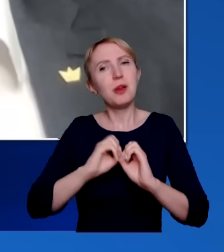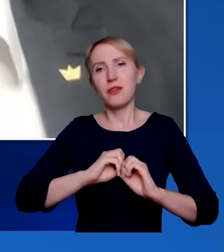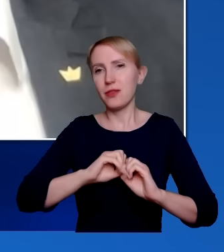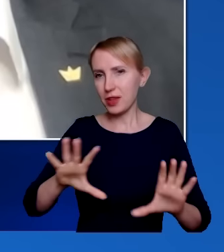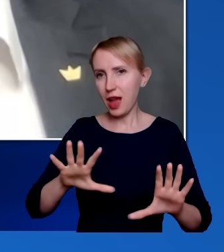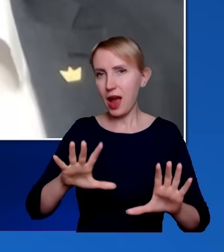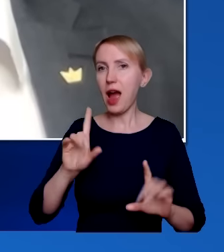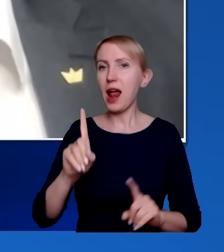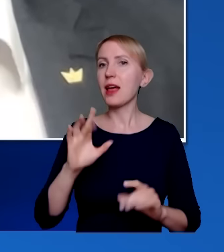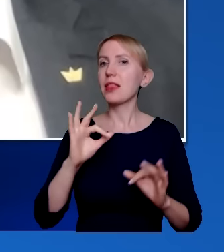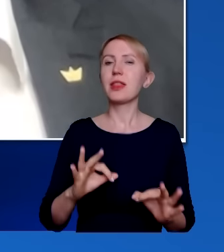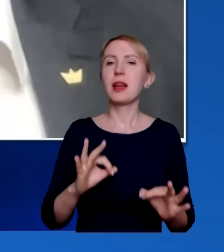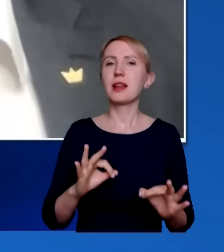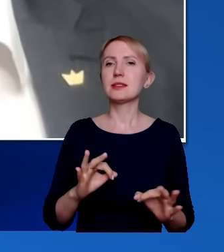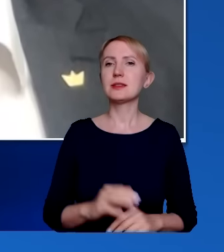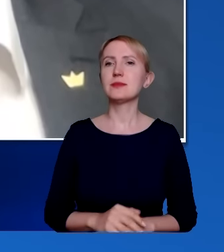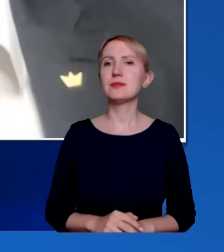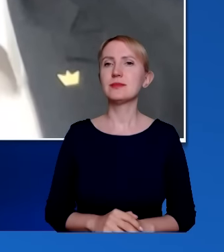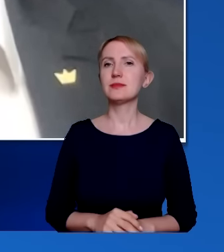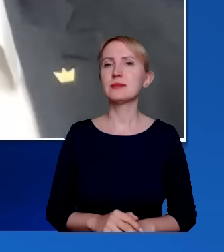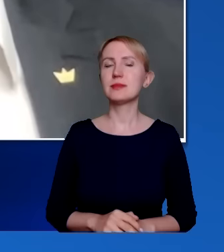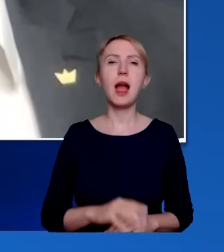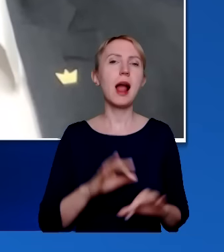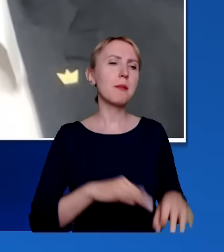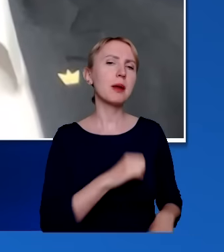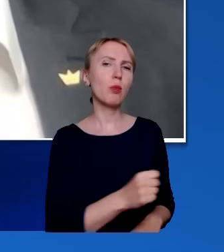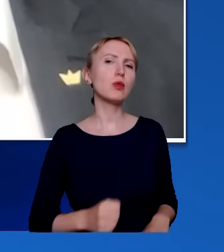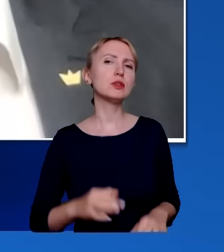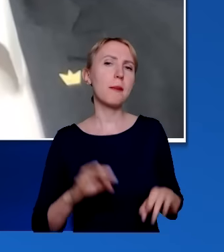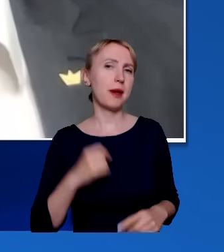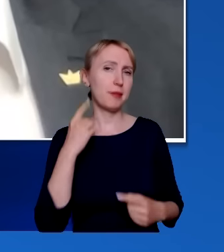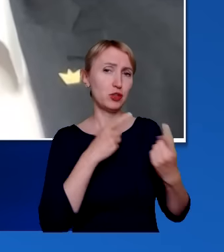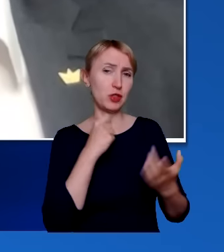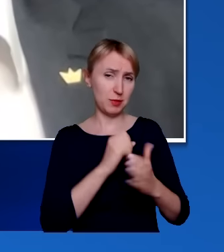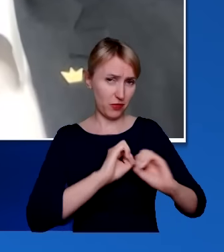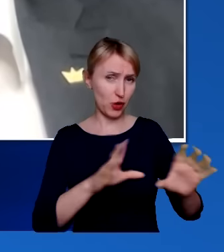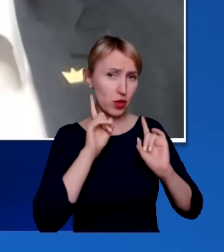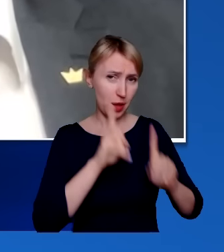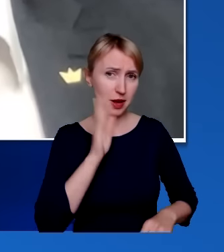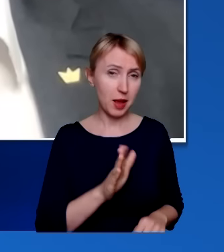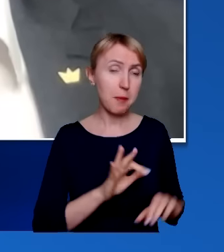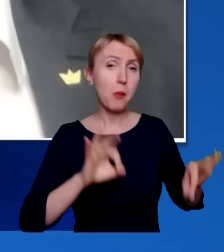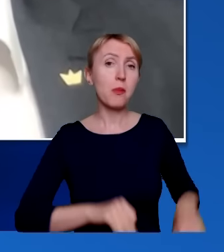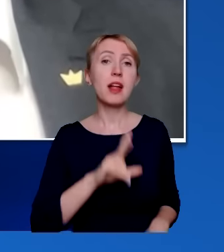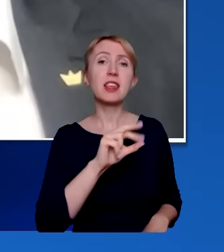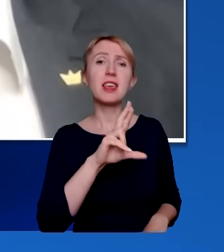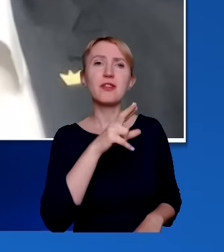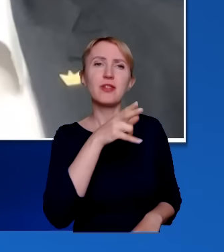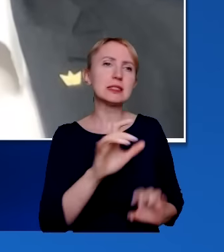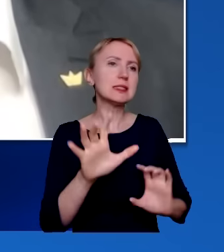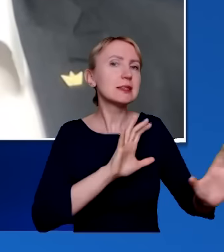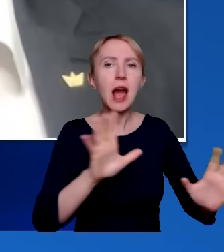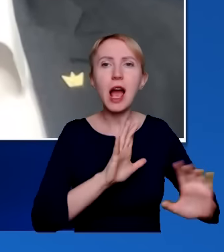chwili wydaj ale przepraszam panie pośle myśli pan że ta sprawa naprawdę będzie wyjaśniona No bo pan kierwiński straszy już tam